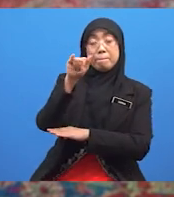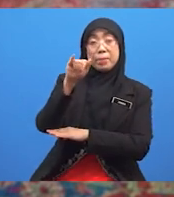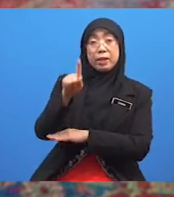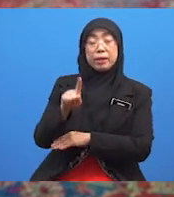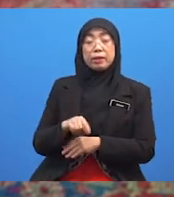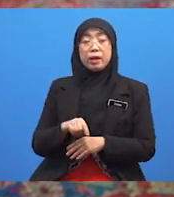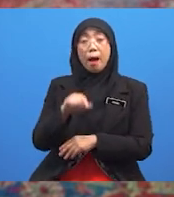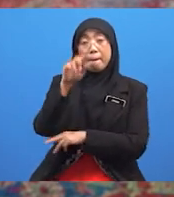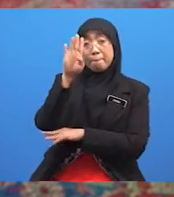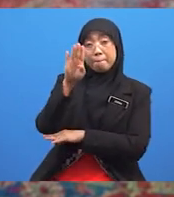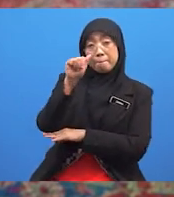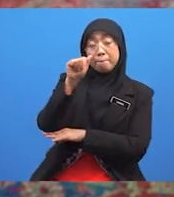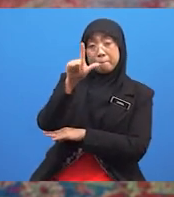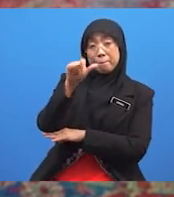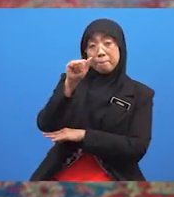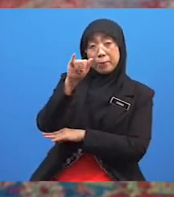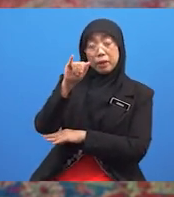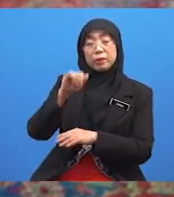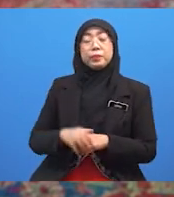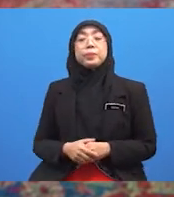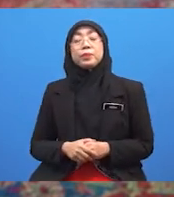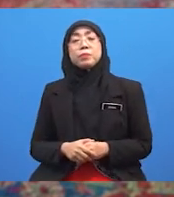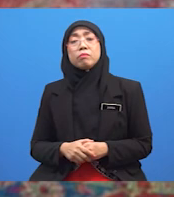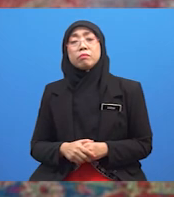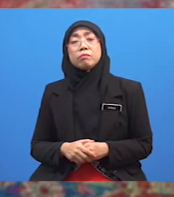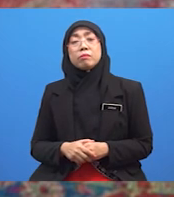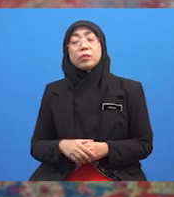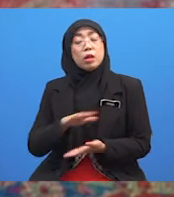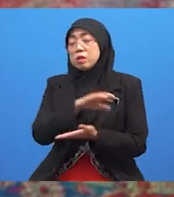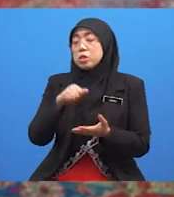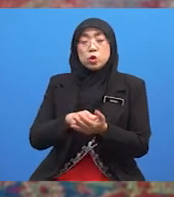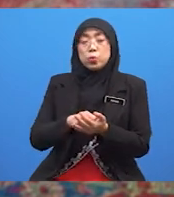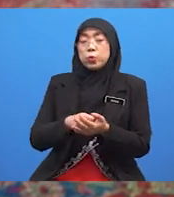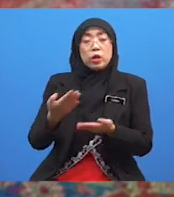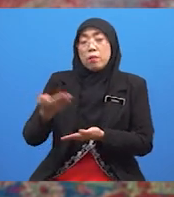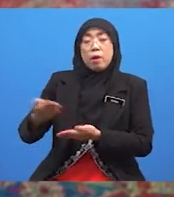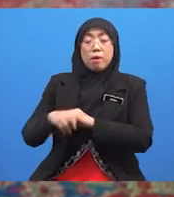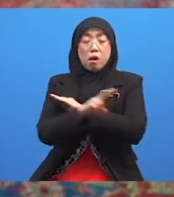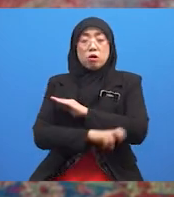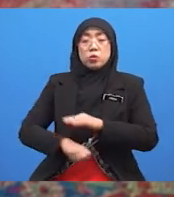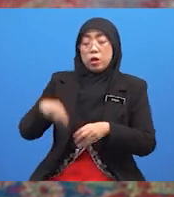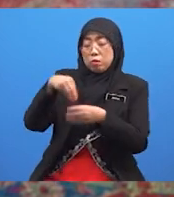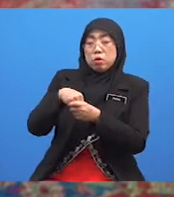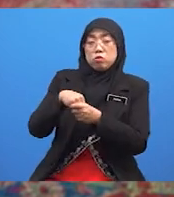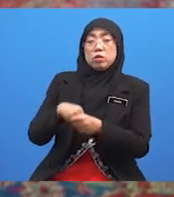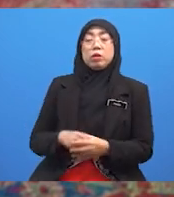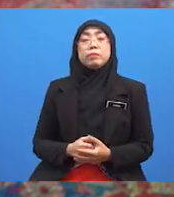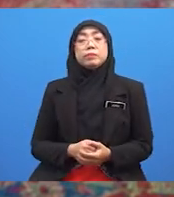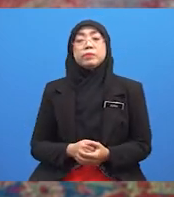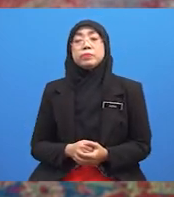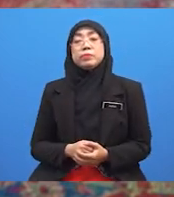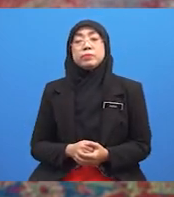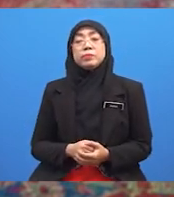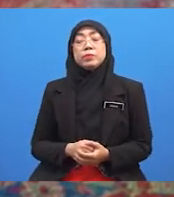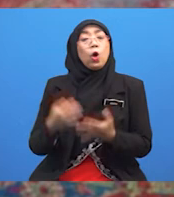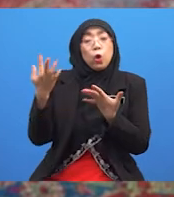yang dikawal oleh seorang penghulu untuk menyimpan barang-barang yang dicuri sehingga dituntut oleh yang empunya